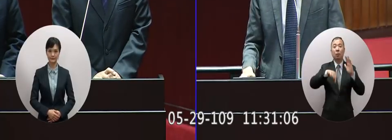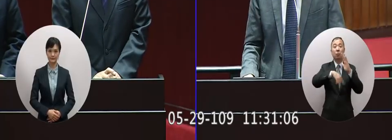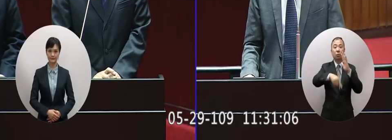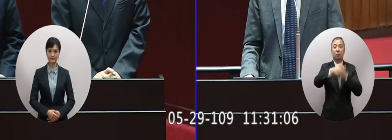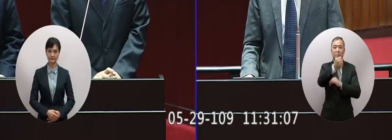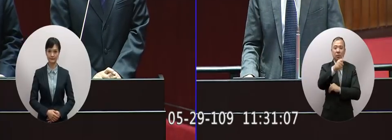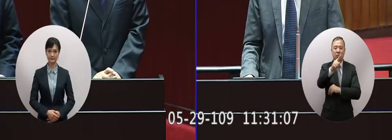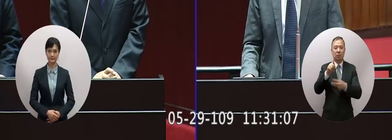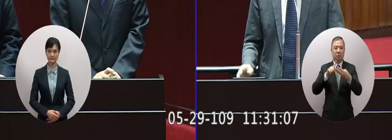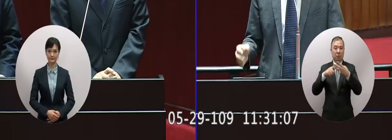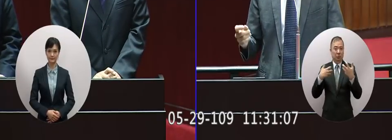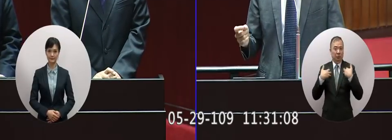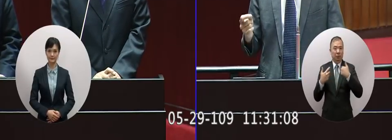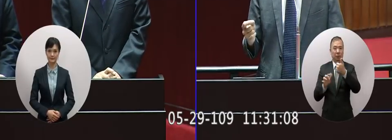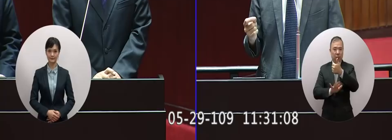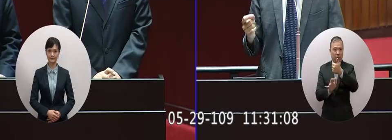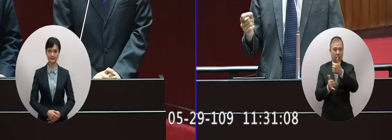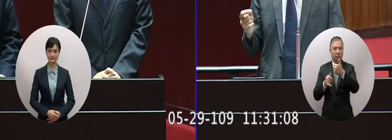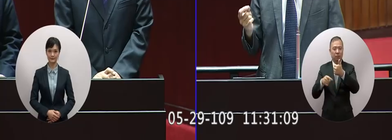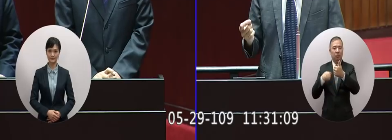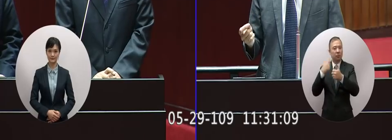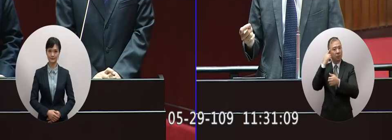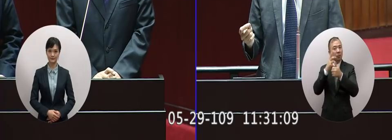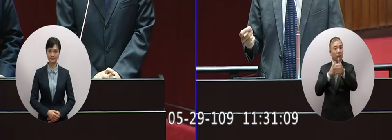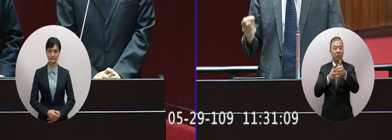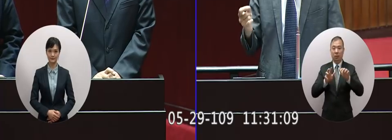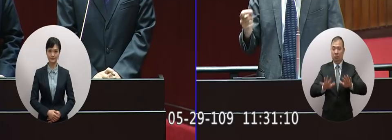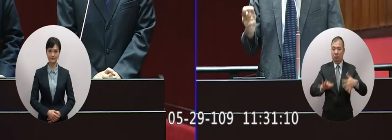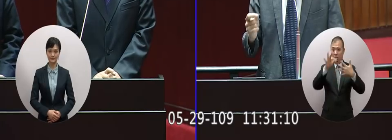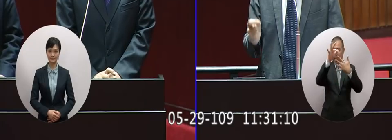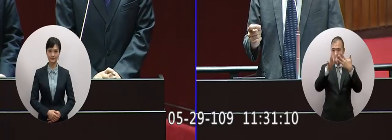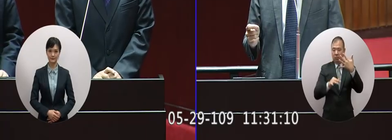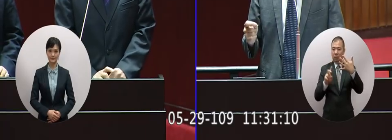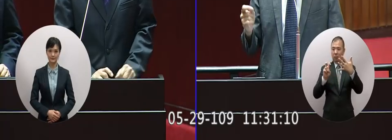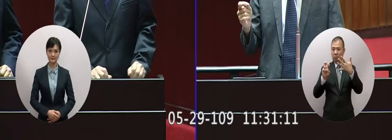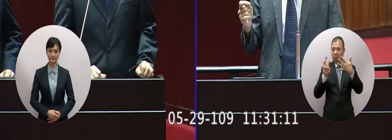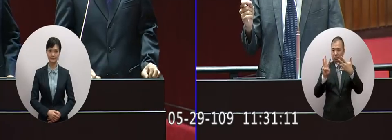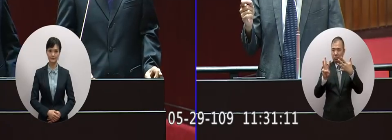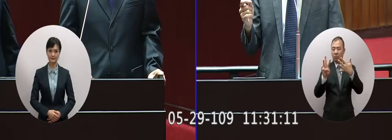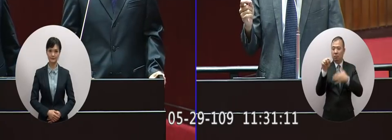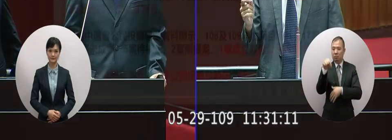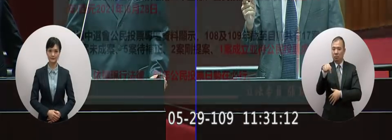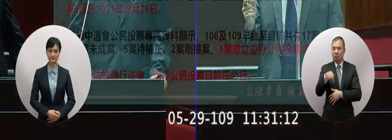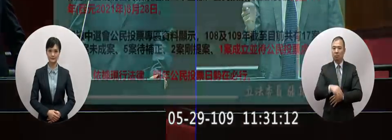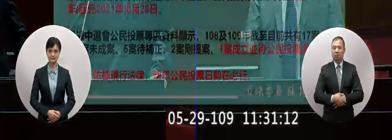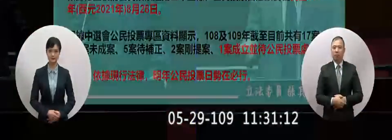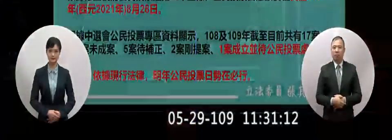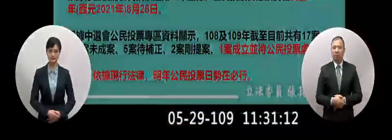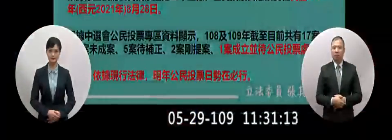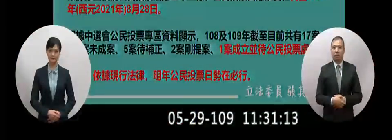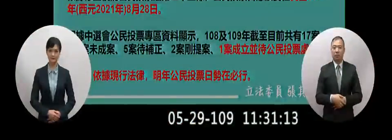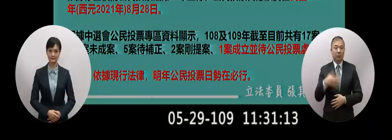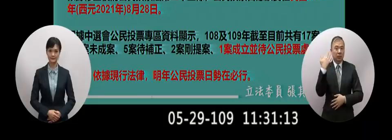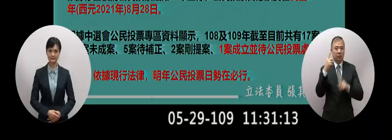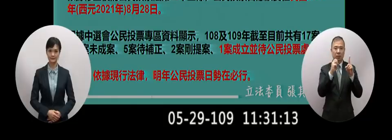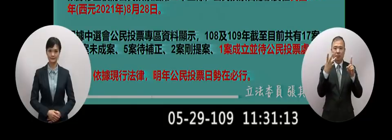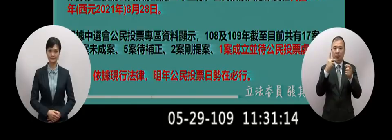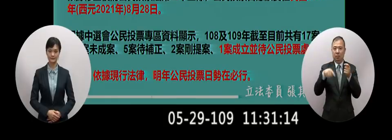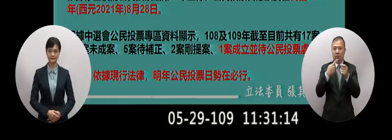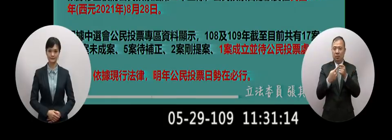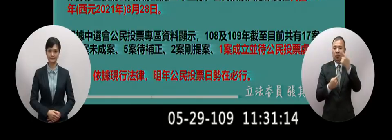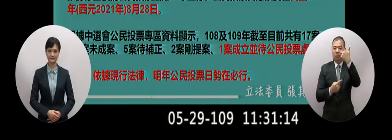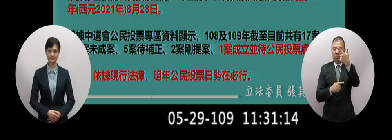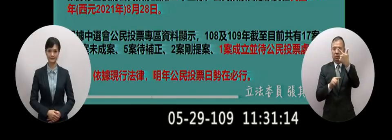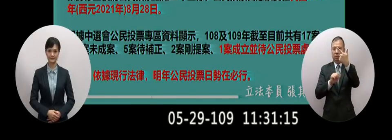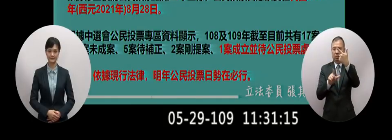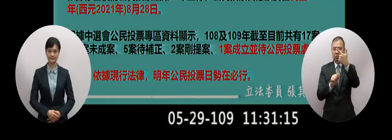主委来谈这个问题，就是说其实目前就是在23条，其实这个条是这个2018年6月17日又修